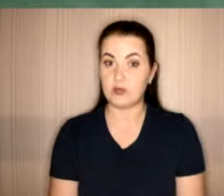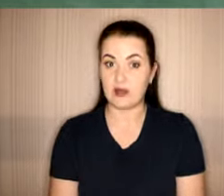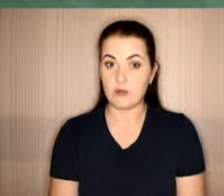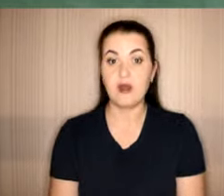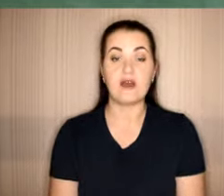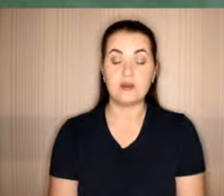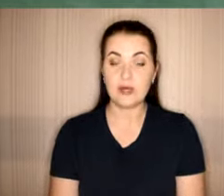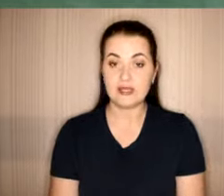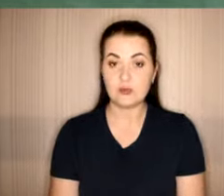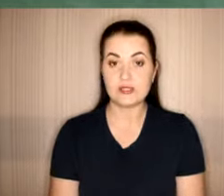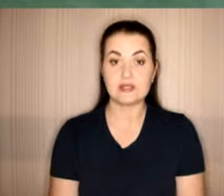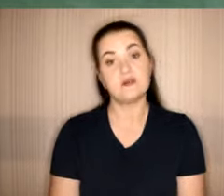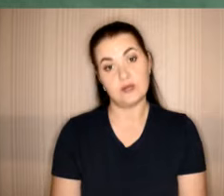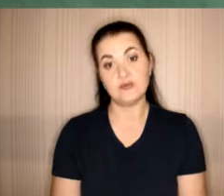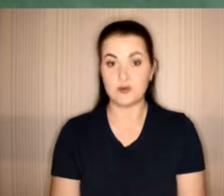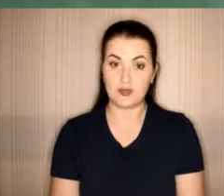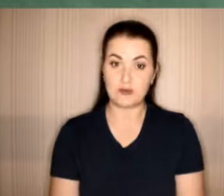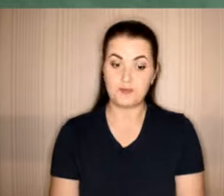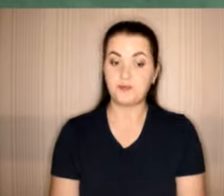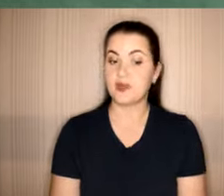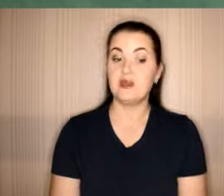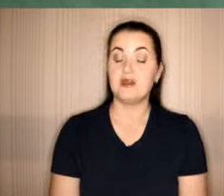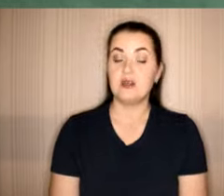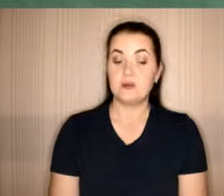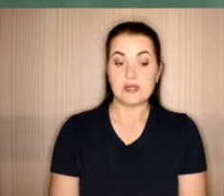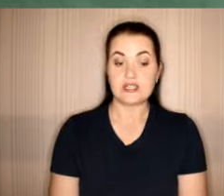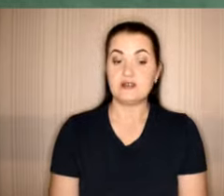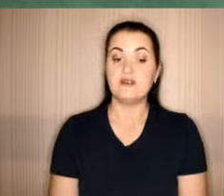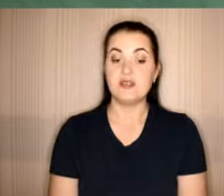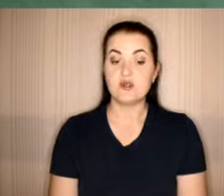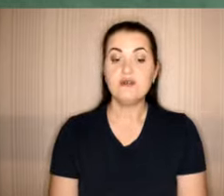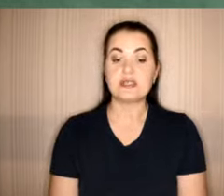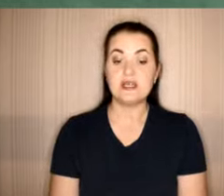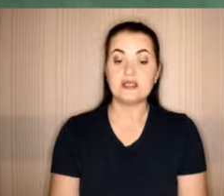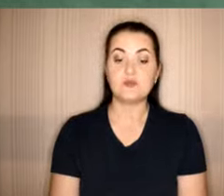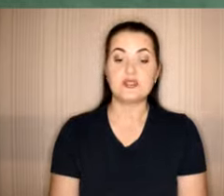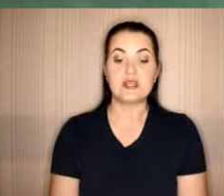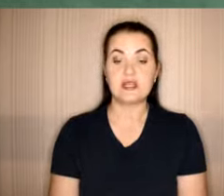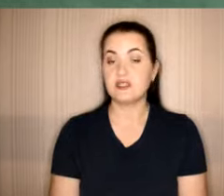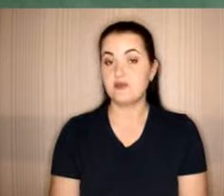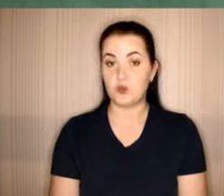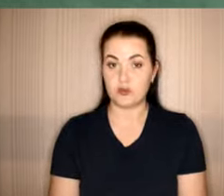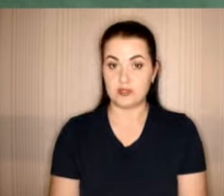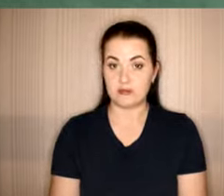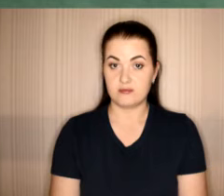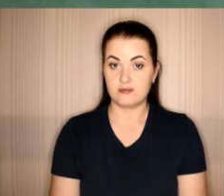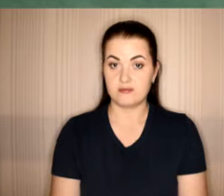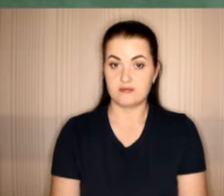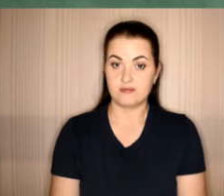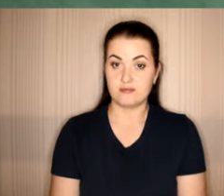з помилками, а ви маєте написати без помилок. Перше. Військові зайняли спостережливі